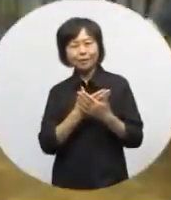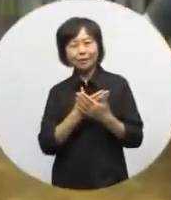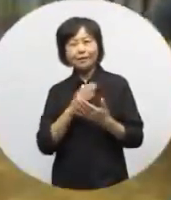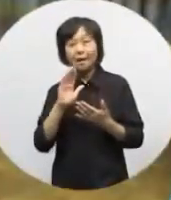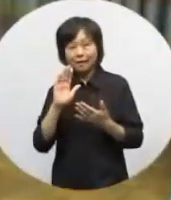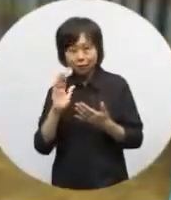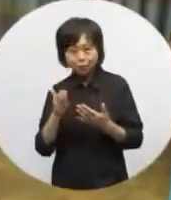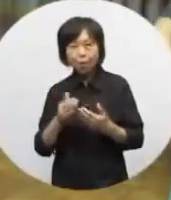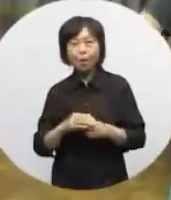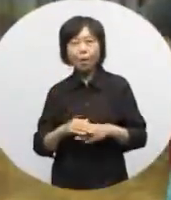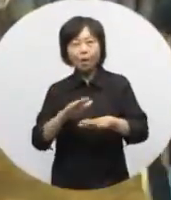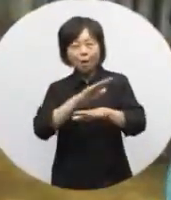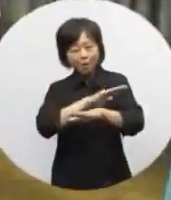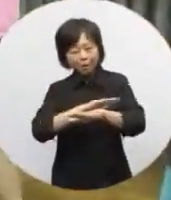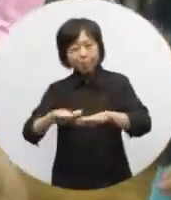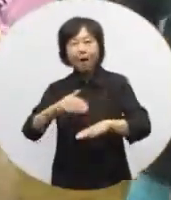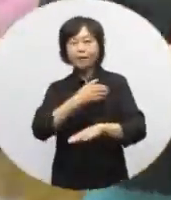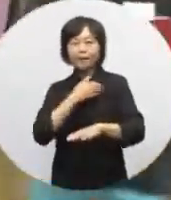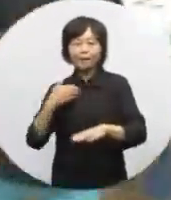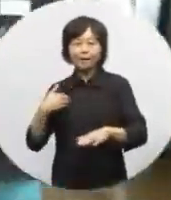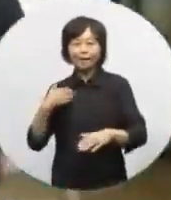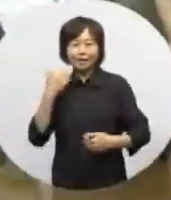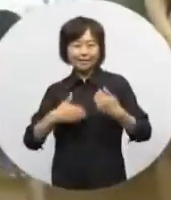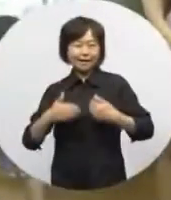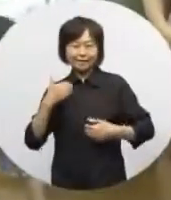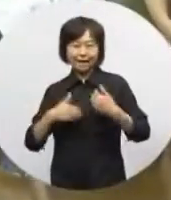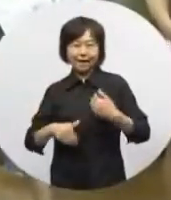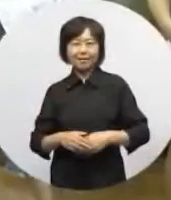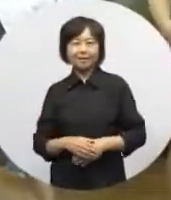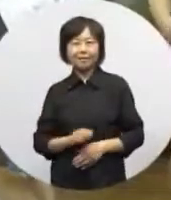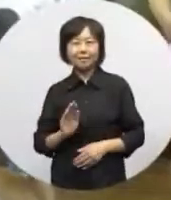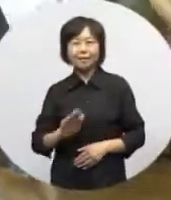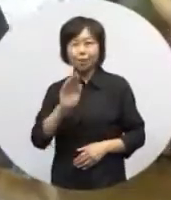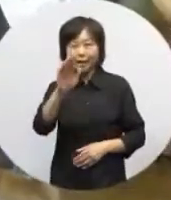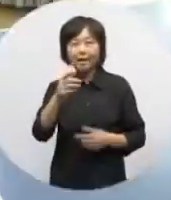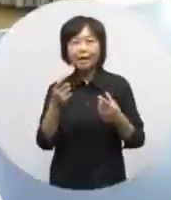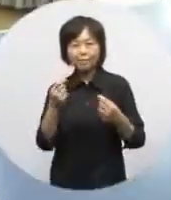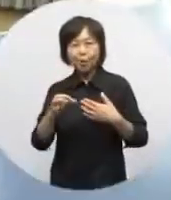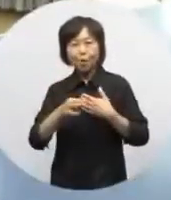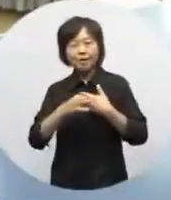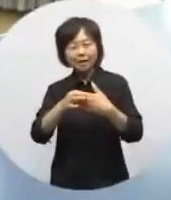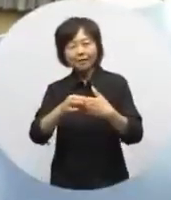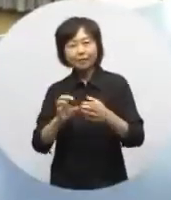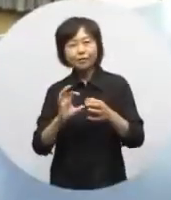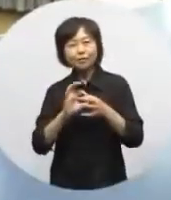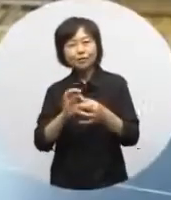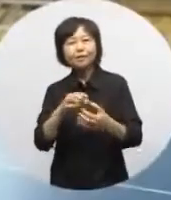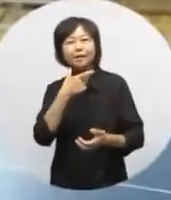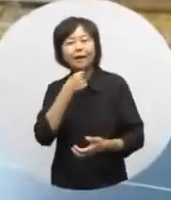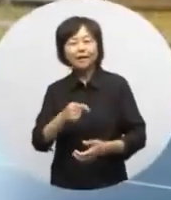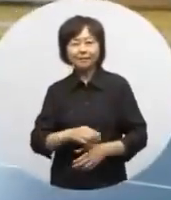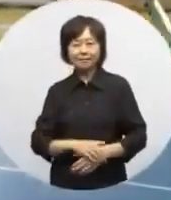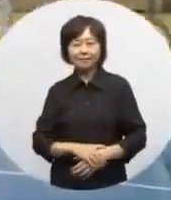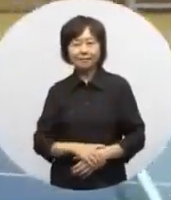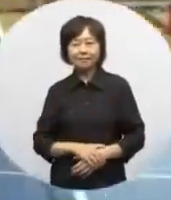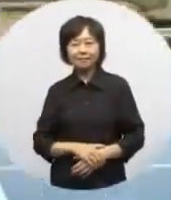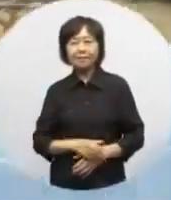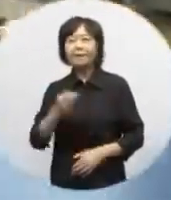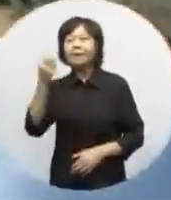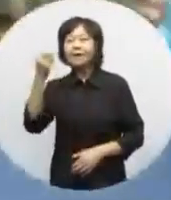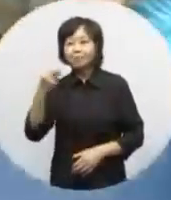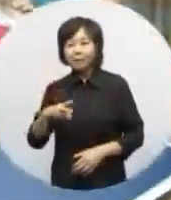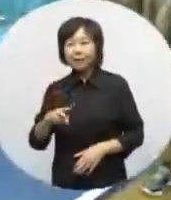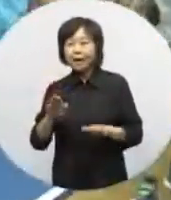ど、うまくできて嬉しかった。これからも続けてみたいです。